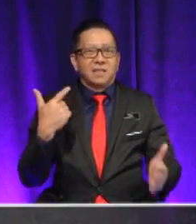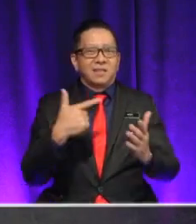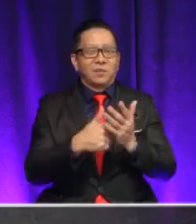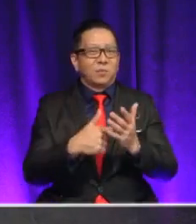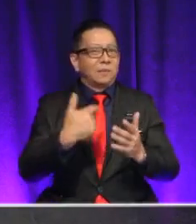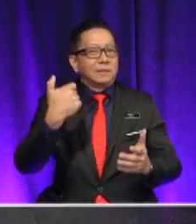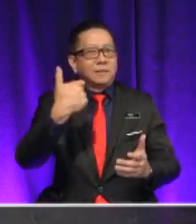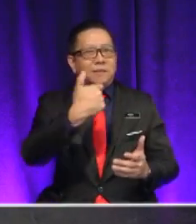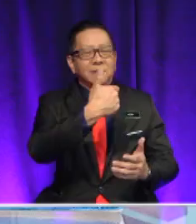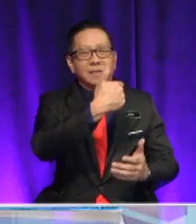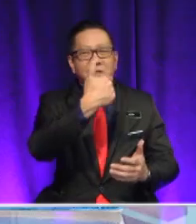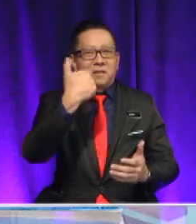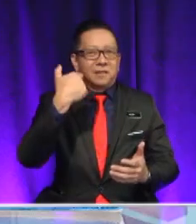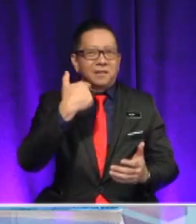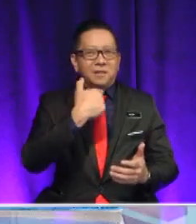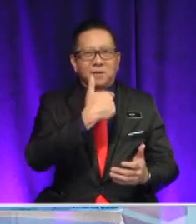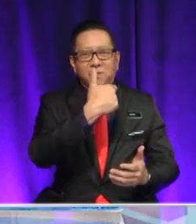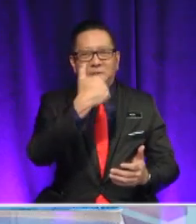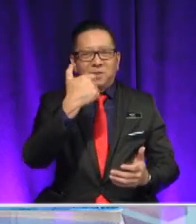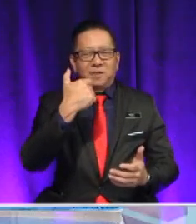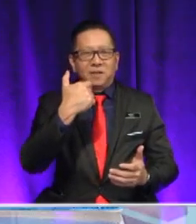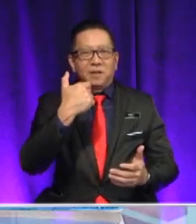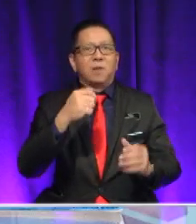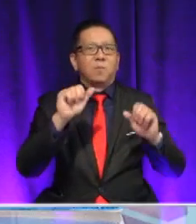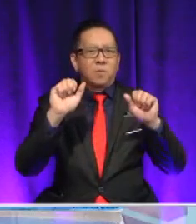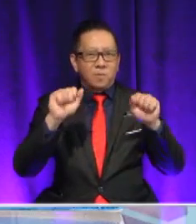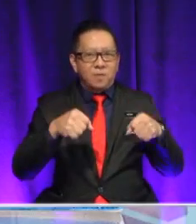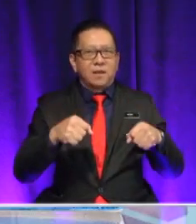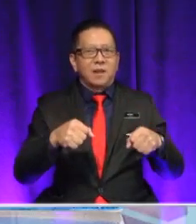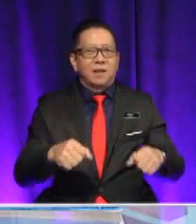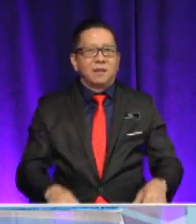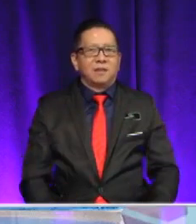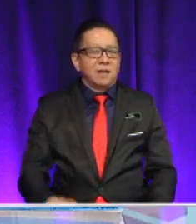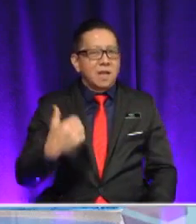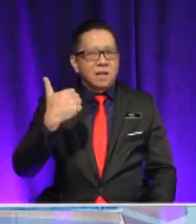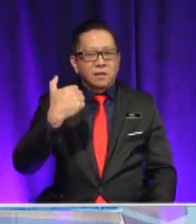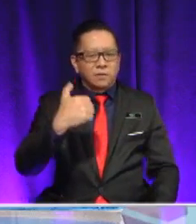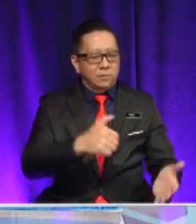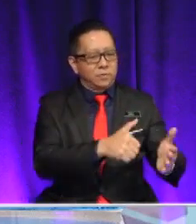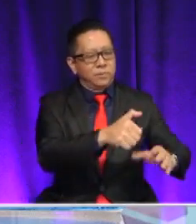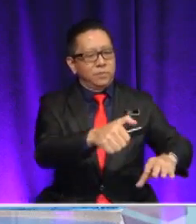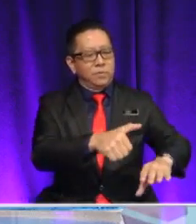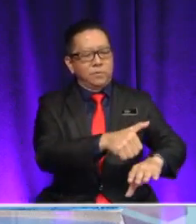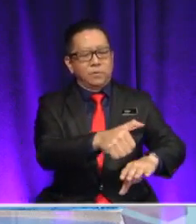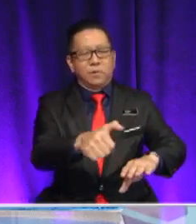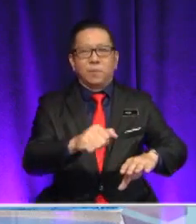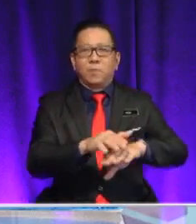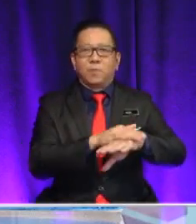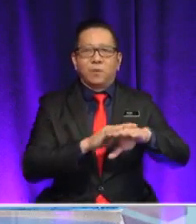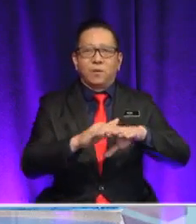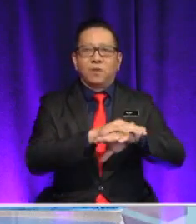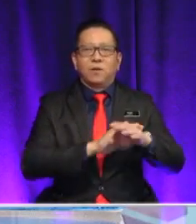oke oke Oh sebenarnya kita boleh guna seperti ini untuk kita sembuh pada pembukaan